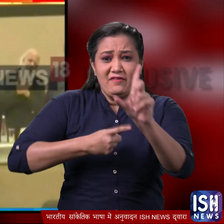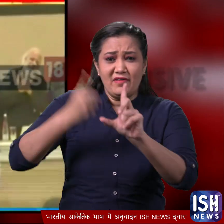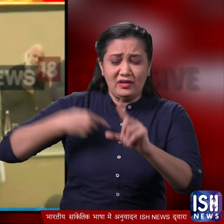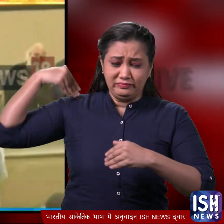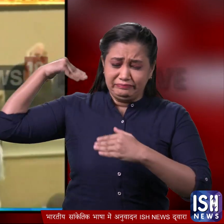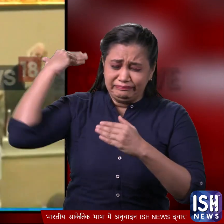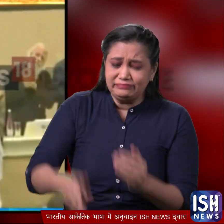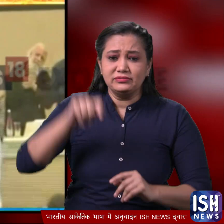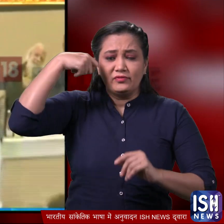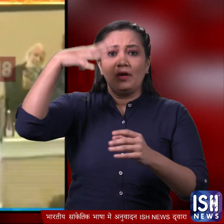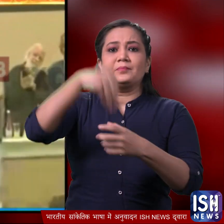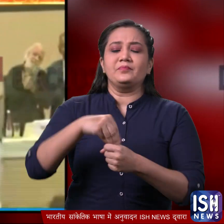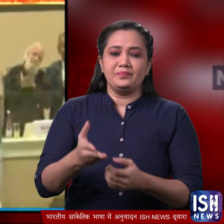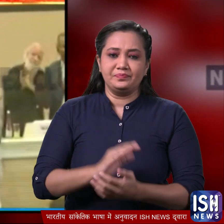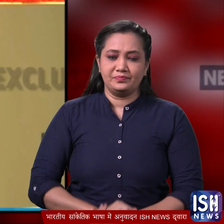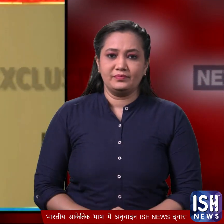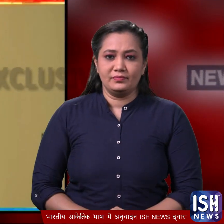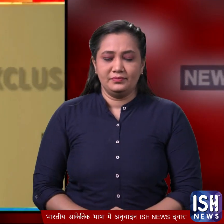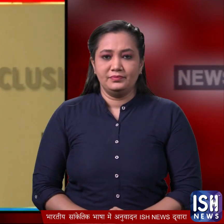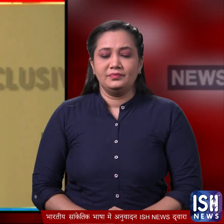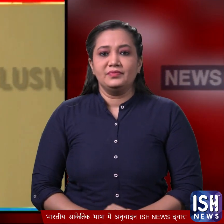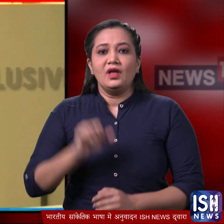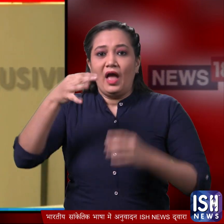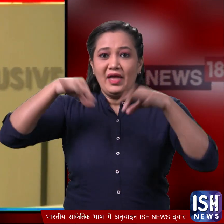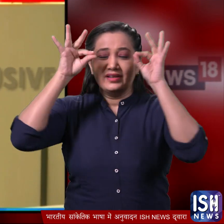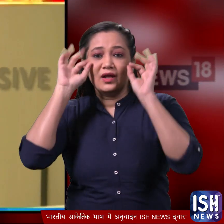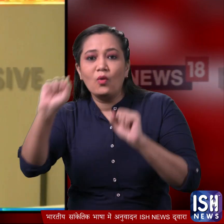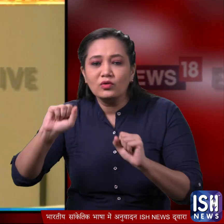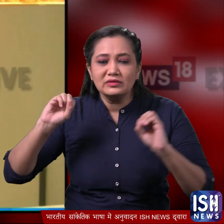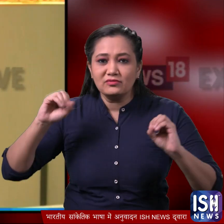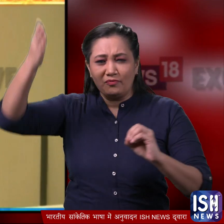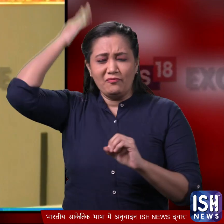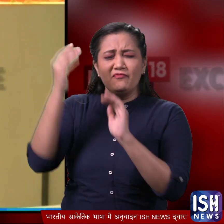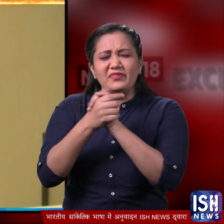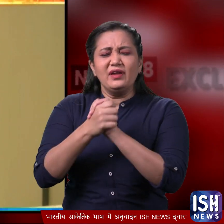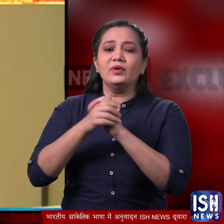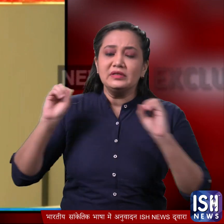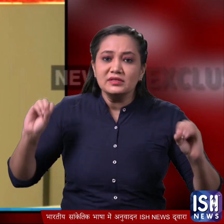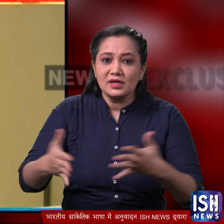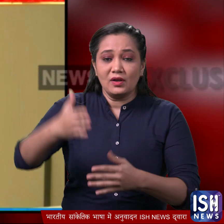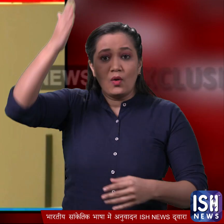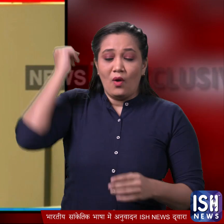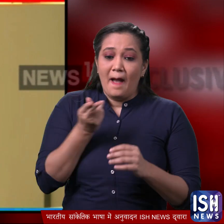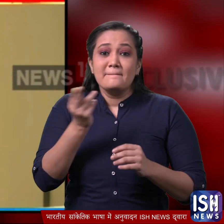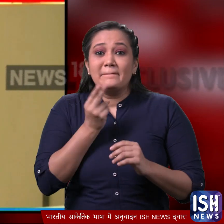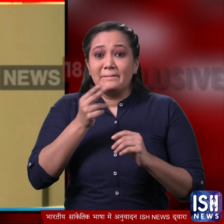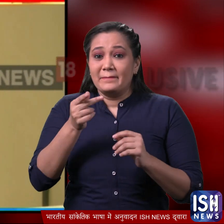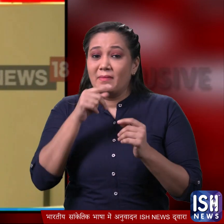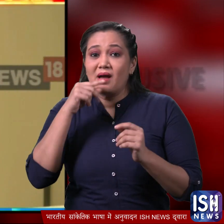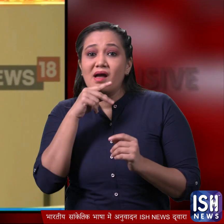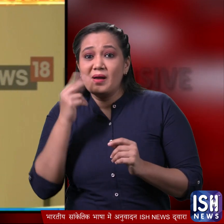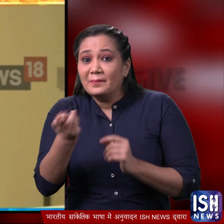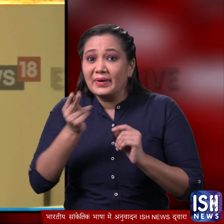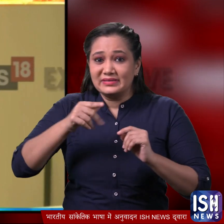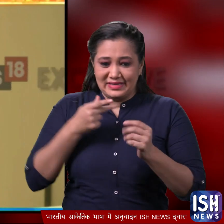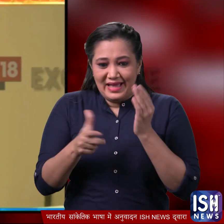in the Indian film industry. इस मौके पर रजनीकांत ने अपने शुरुआत के दिनों के एक दोस्त को याद किया, जो उस बस का ड्राइवर